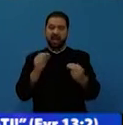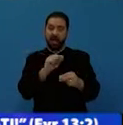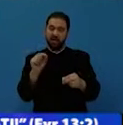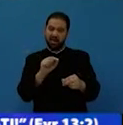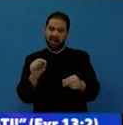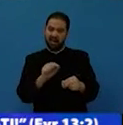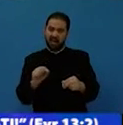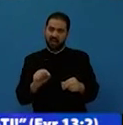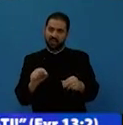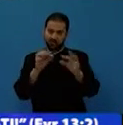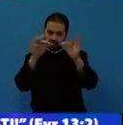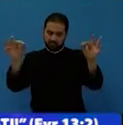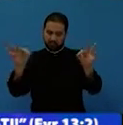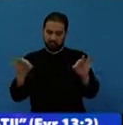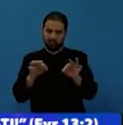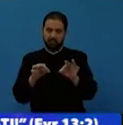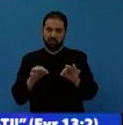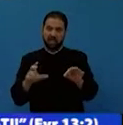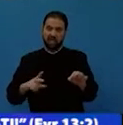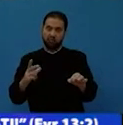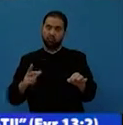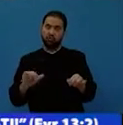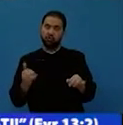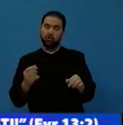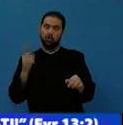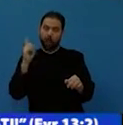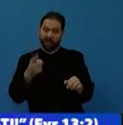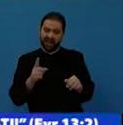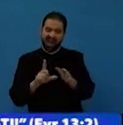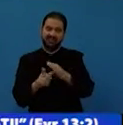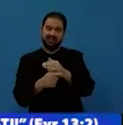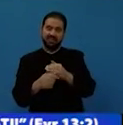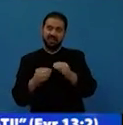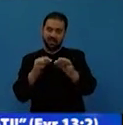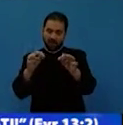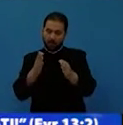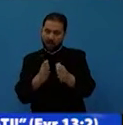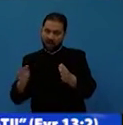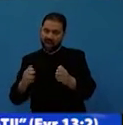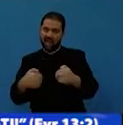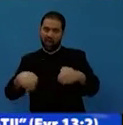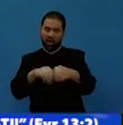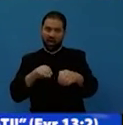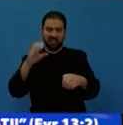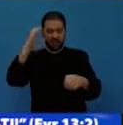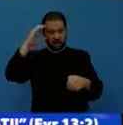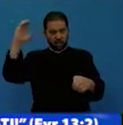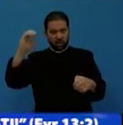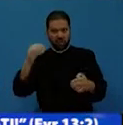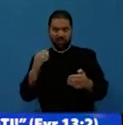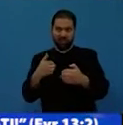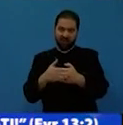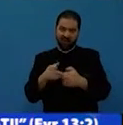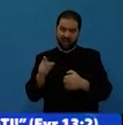și atunci există atât obligații din partea noastră ca creștini față de